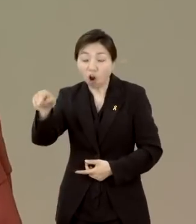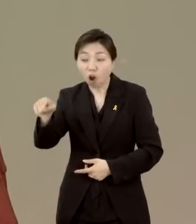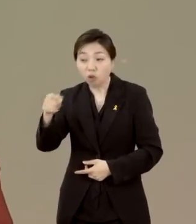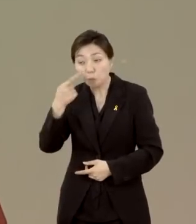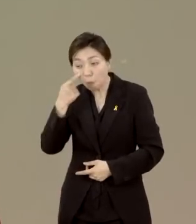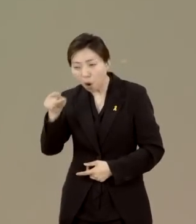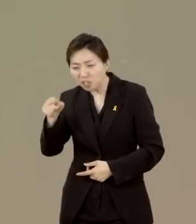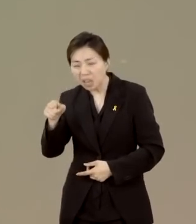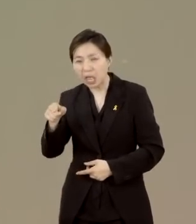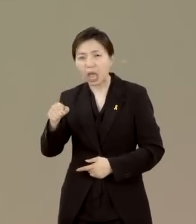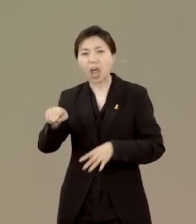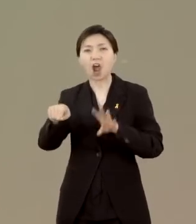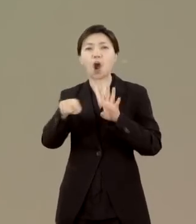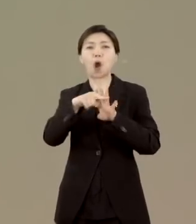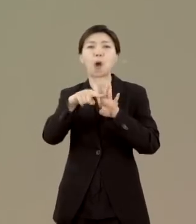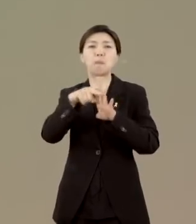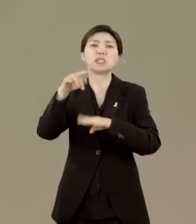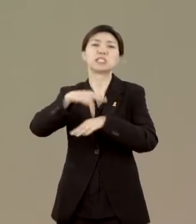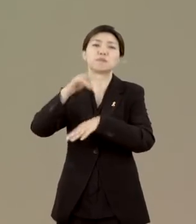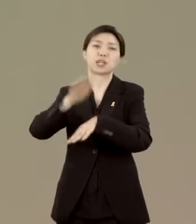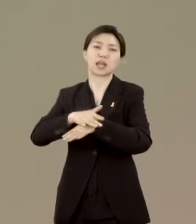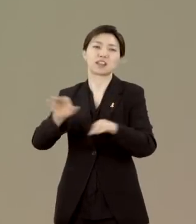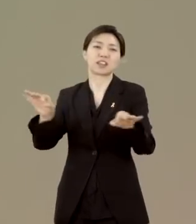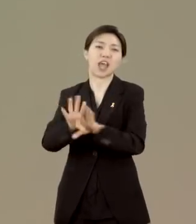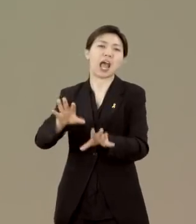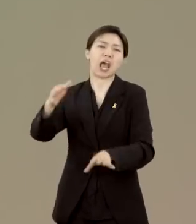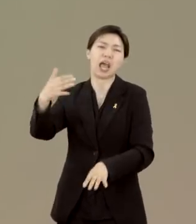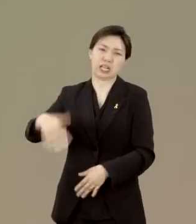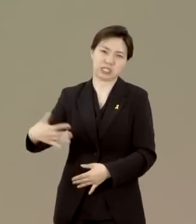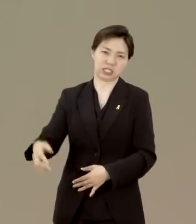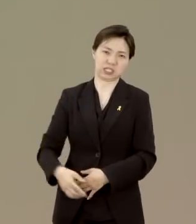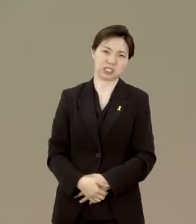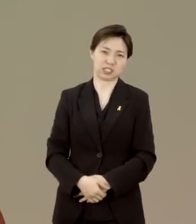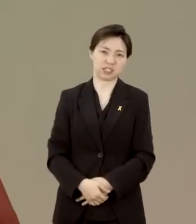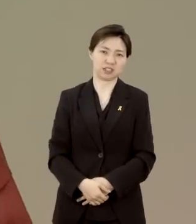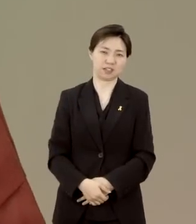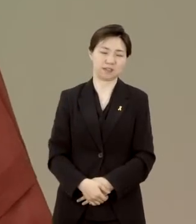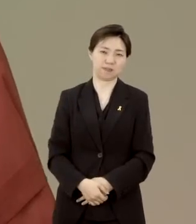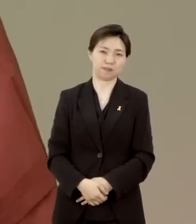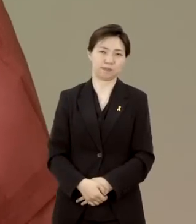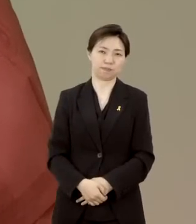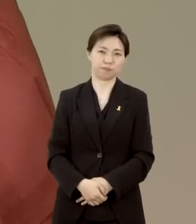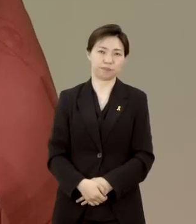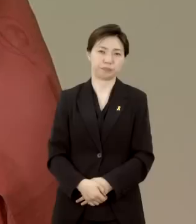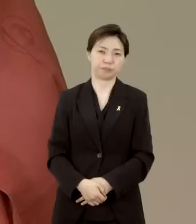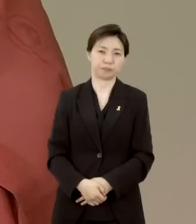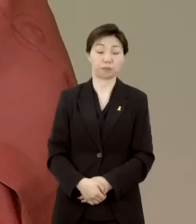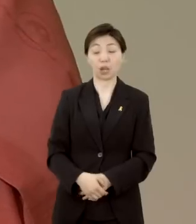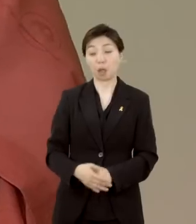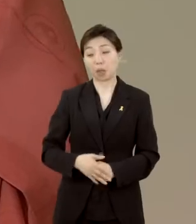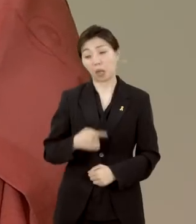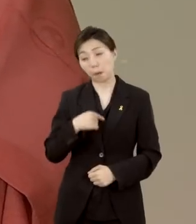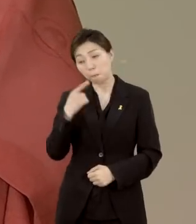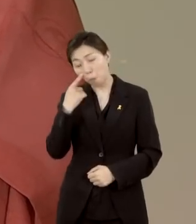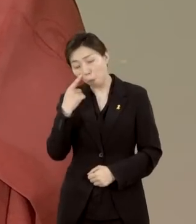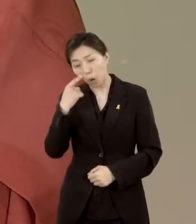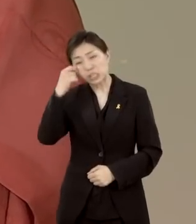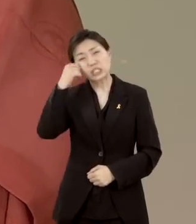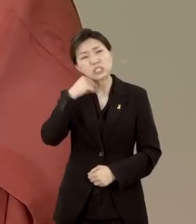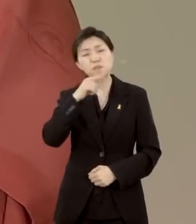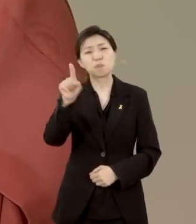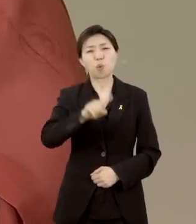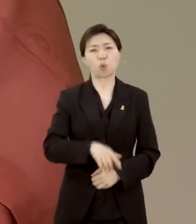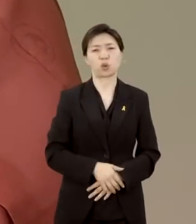웬만큼 닦아도이 업의 습관이 쉽게 안 없어지더라고요 그래서 느끼는게 뭐 우리가